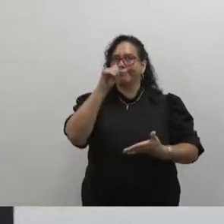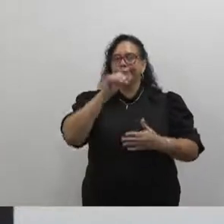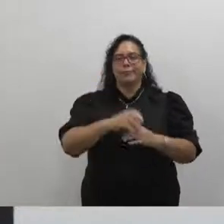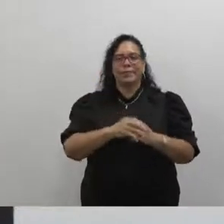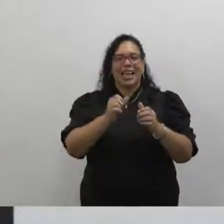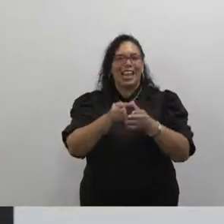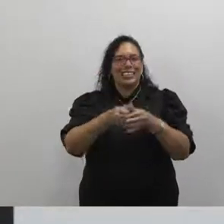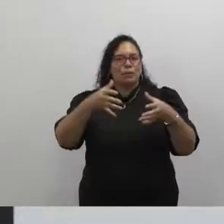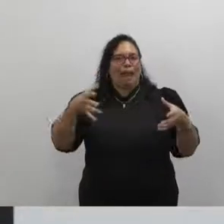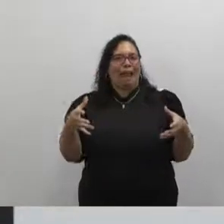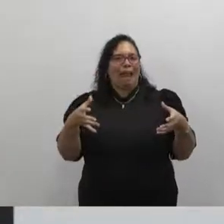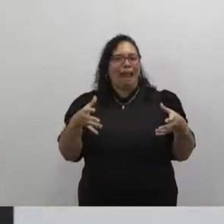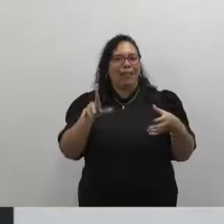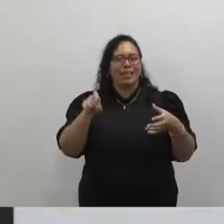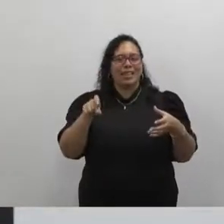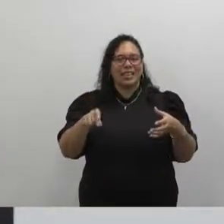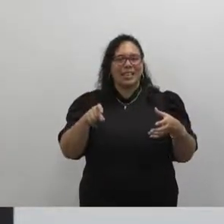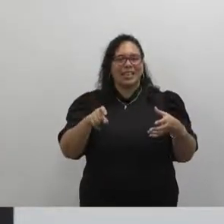thằng ngày mục